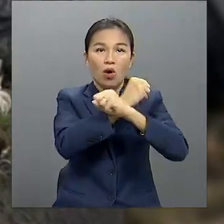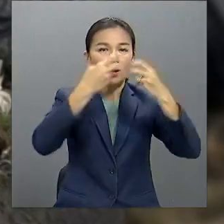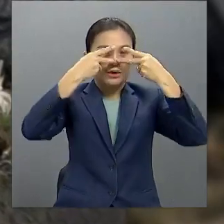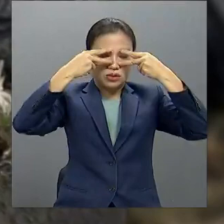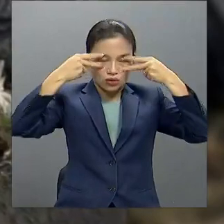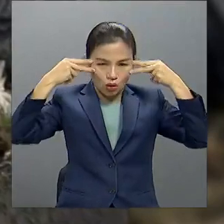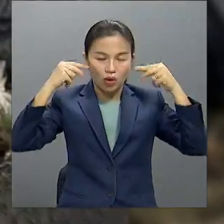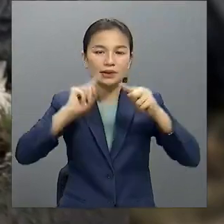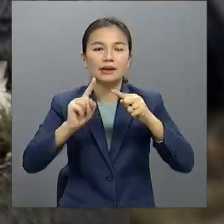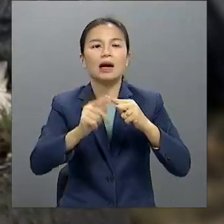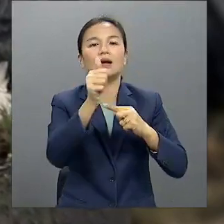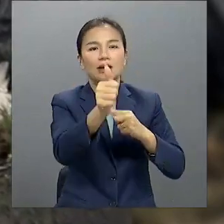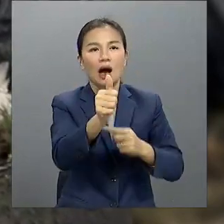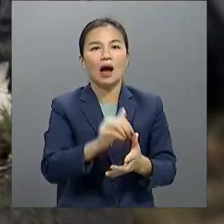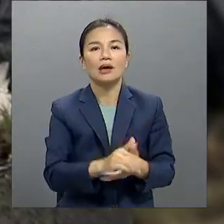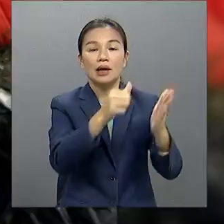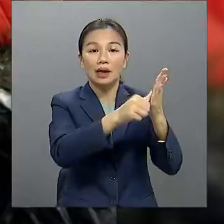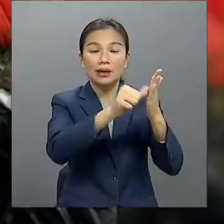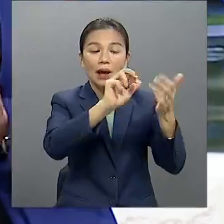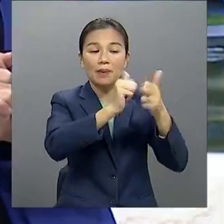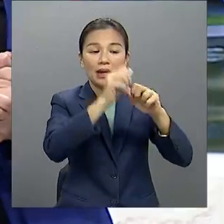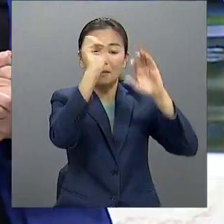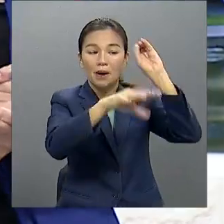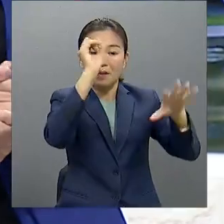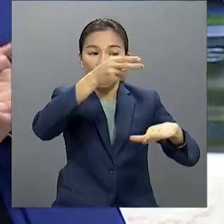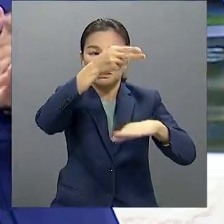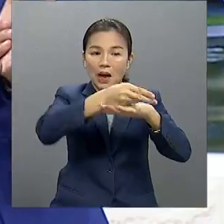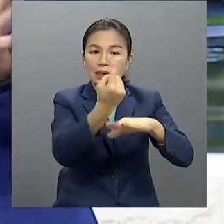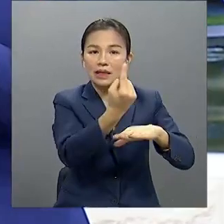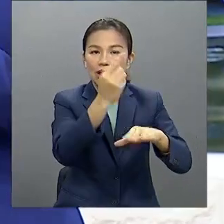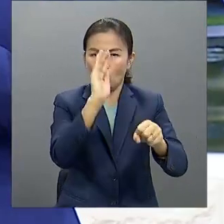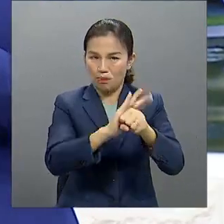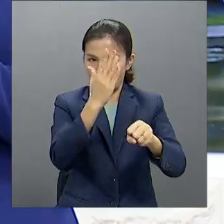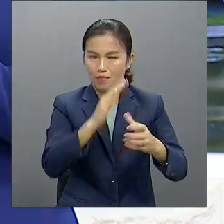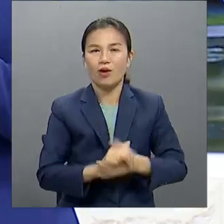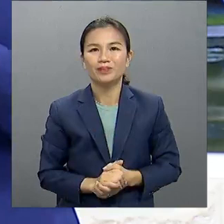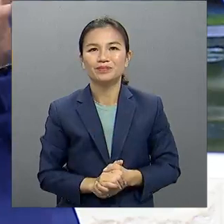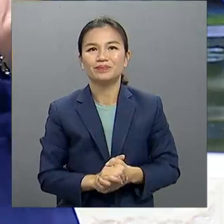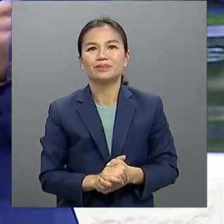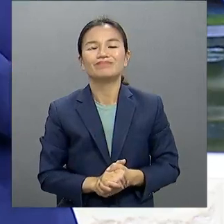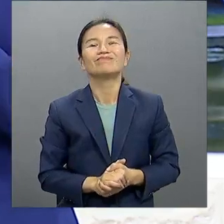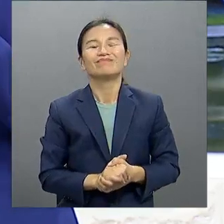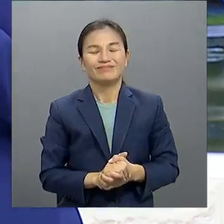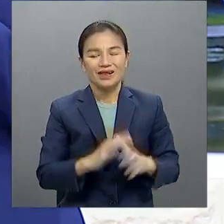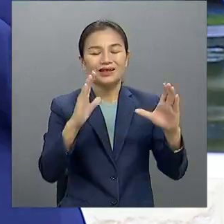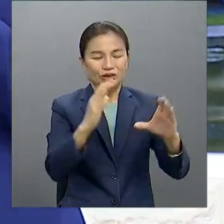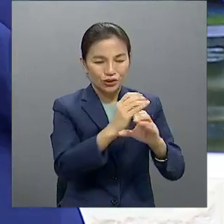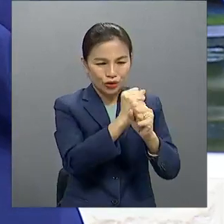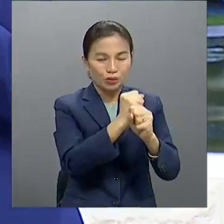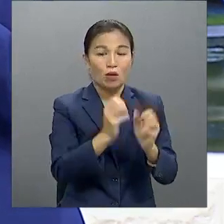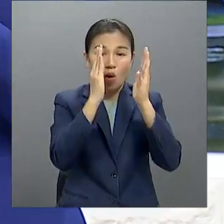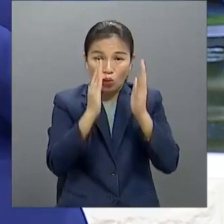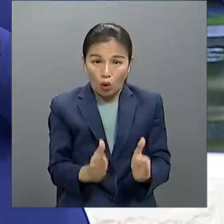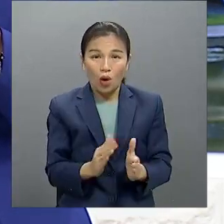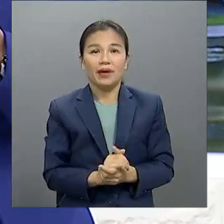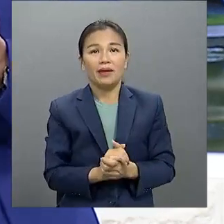นะไม่ได้แก้ไขปัญหาขยะเพียงแค่เรื่องเดียวนะคะเรื่องนี้ก็สรุปได้ว่าคนเรานี่นะถึงแม้ว่าจะไม่